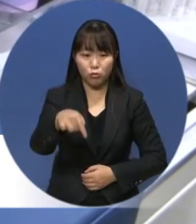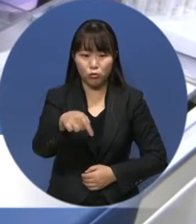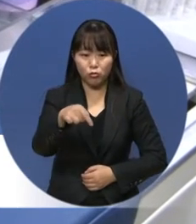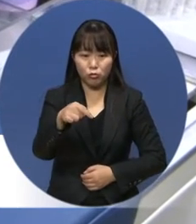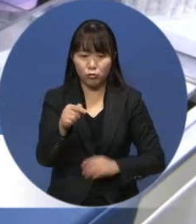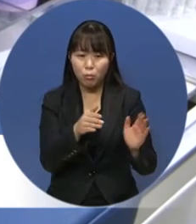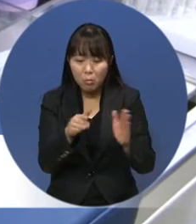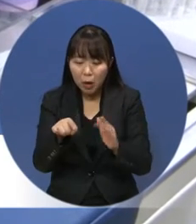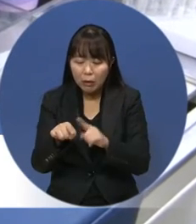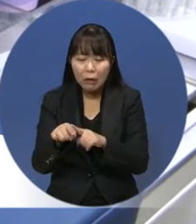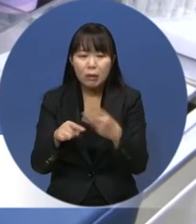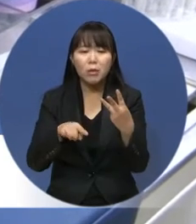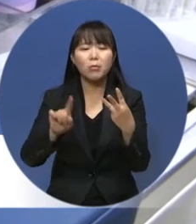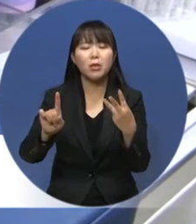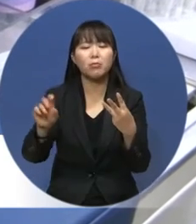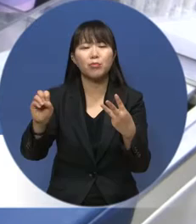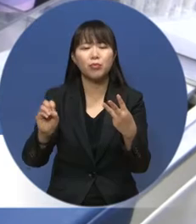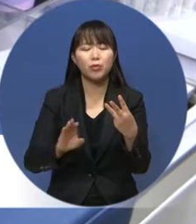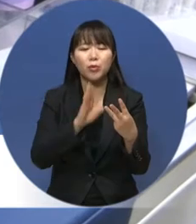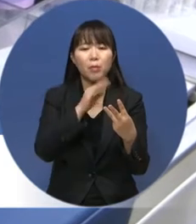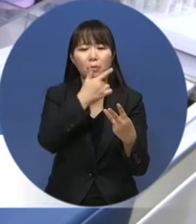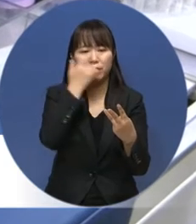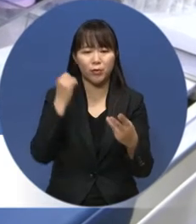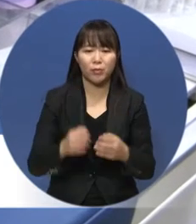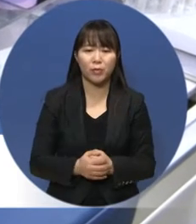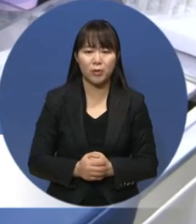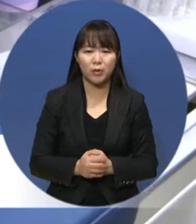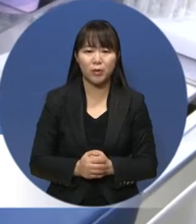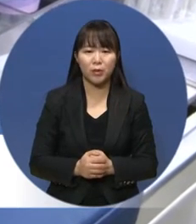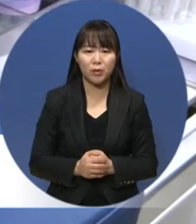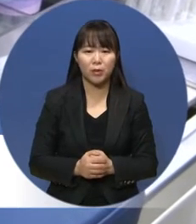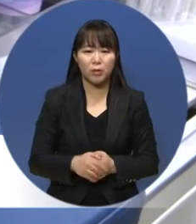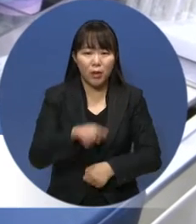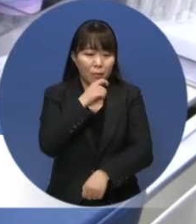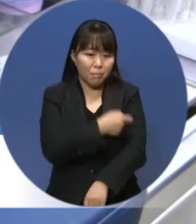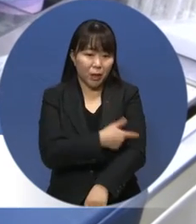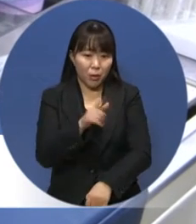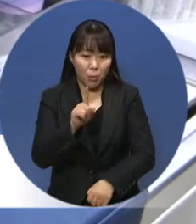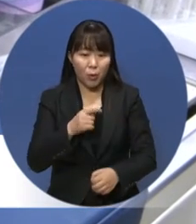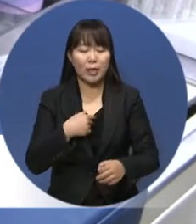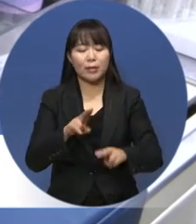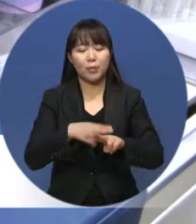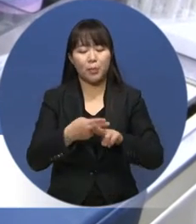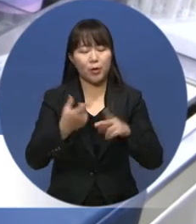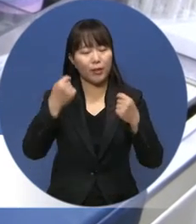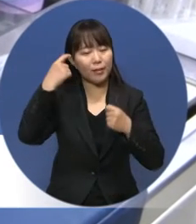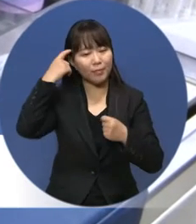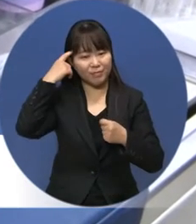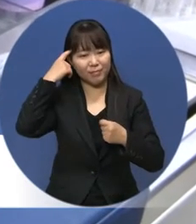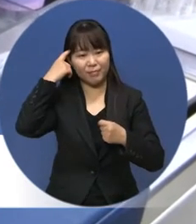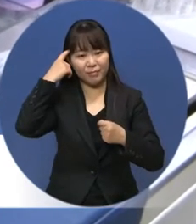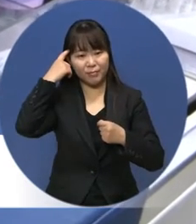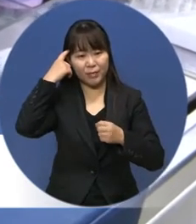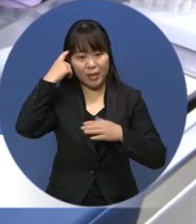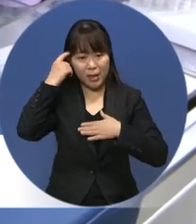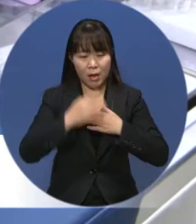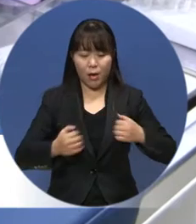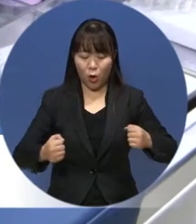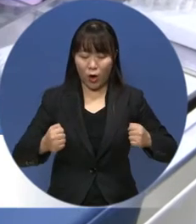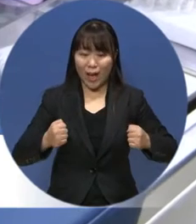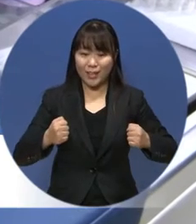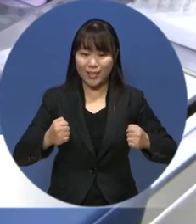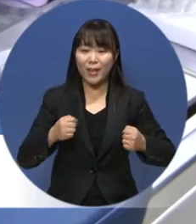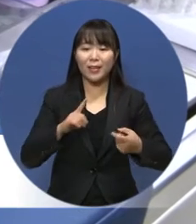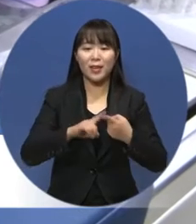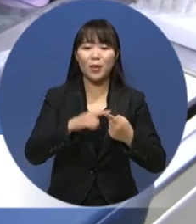굉장히 부족한 수치라고 합니다 2 이현은 저는 선물이라고 생각해요 저기 제가 건강한